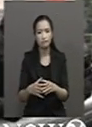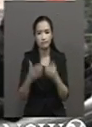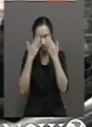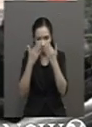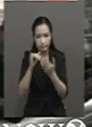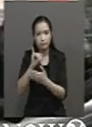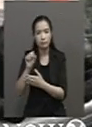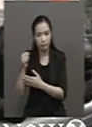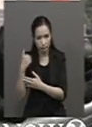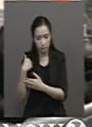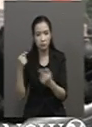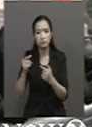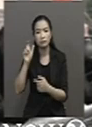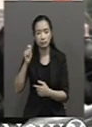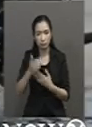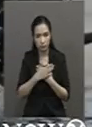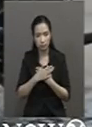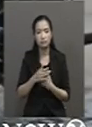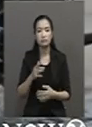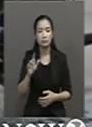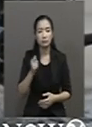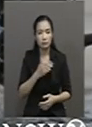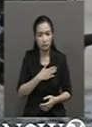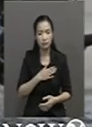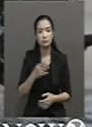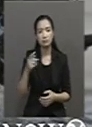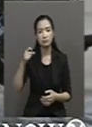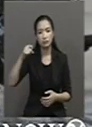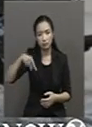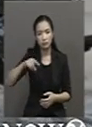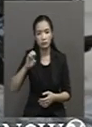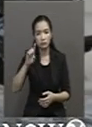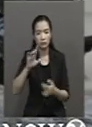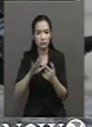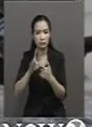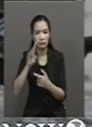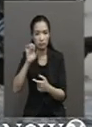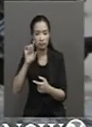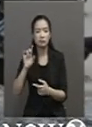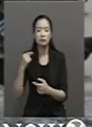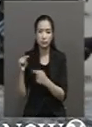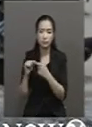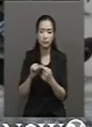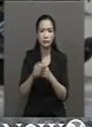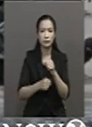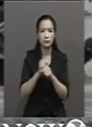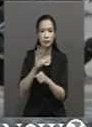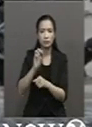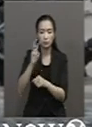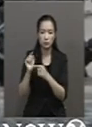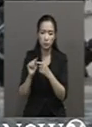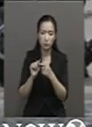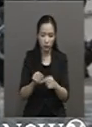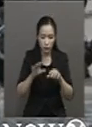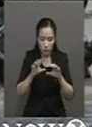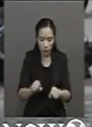ามหรือ IS ทั้งในอิรักและซีเรียมากขึ้นโดยนับตั้งแต่ปี2556เป็นต้นมาทางการมาเลเซียจับกุมพลเมืองทั้